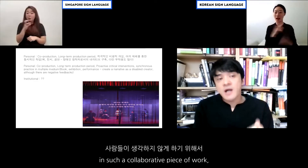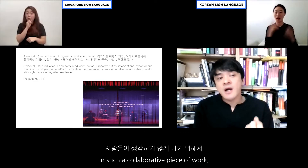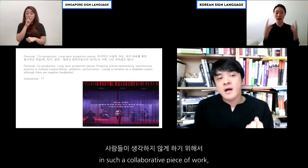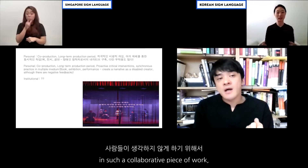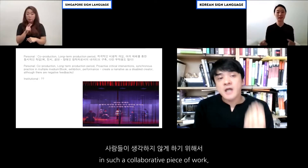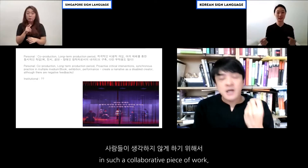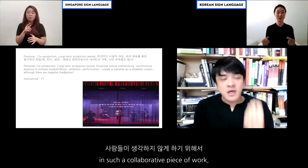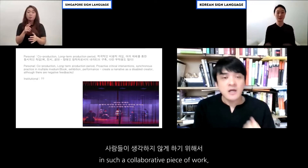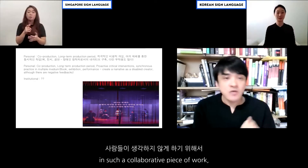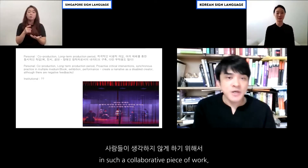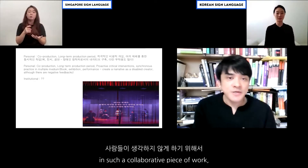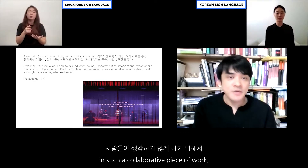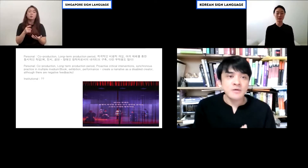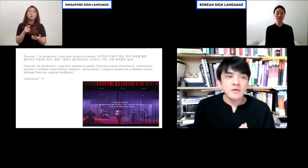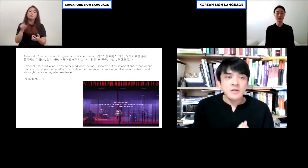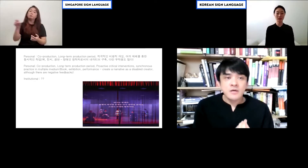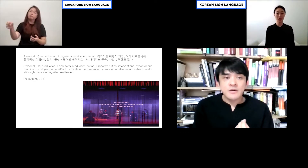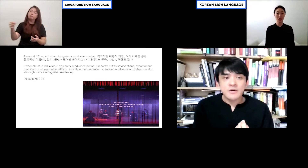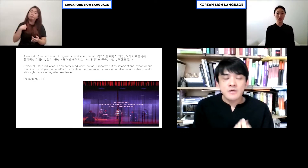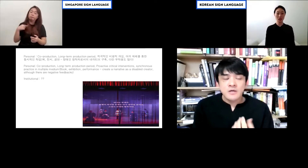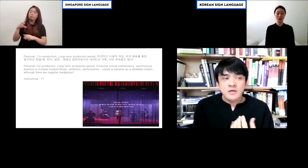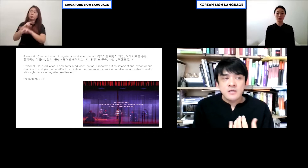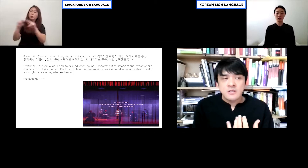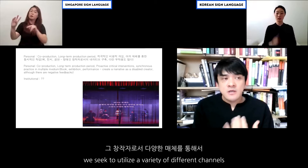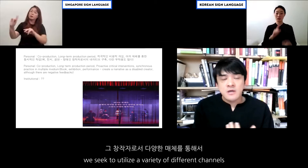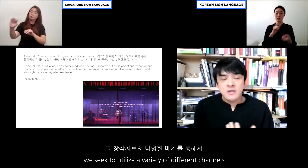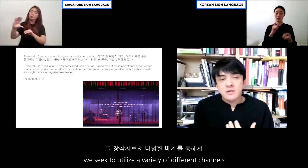사람들이 생각하지 않게 하기 위해서